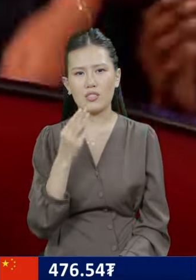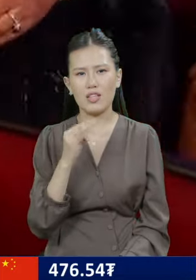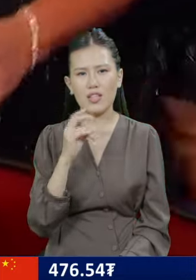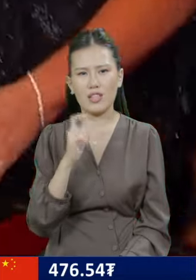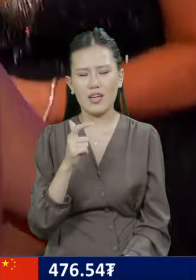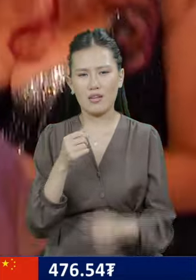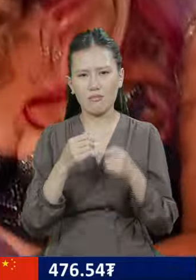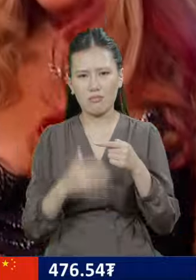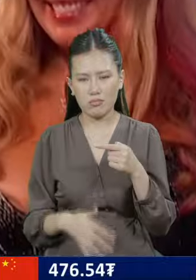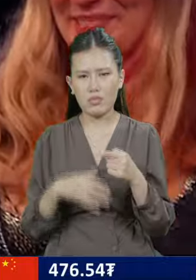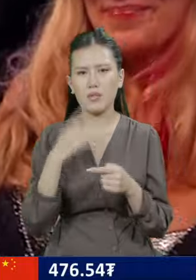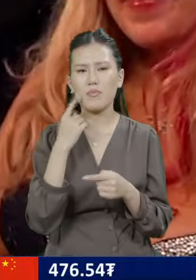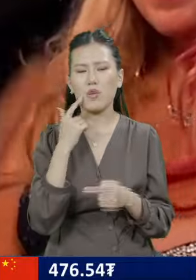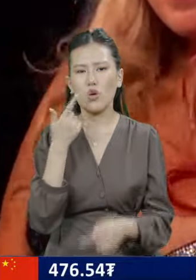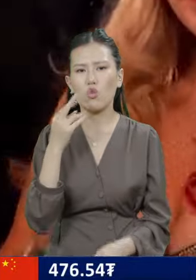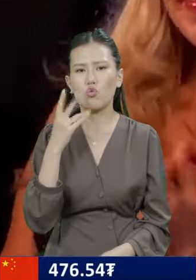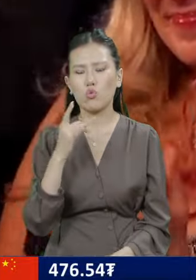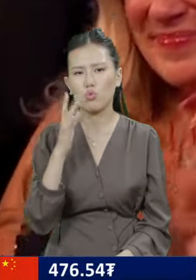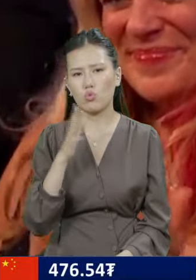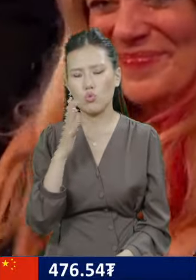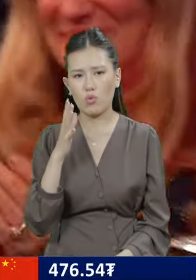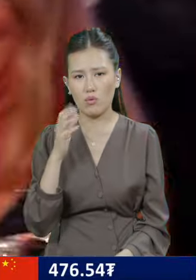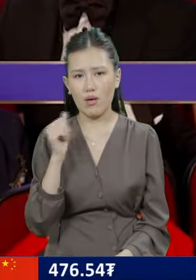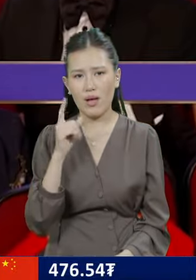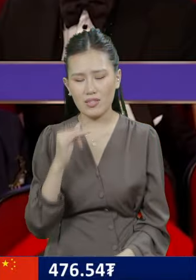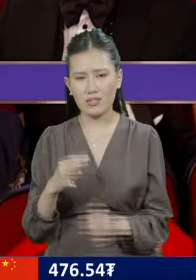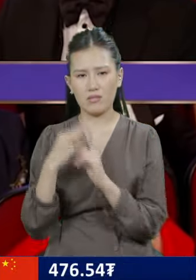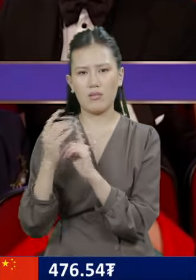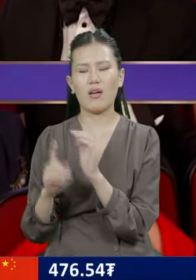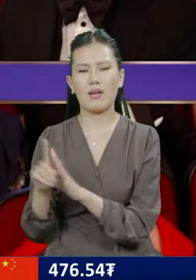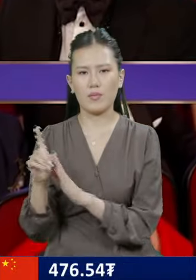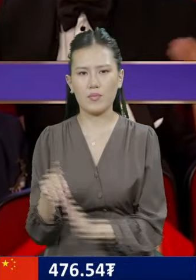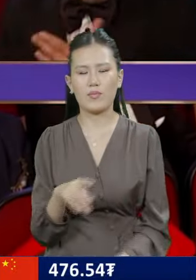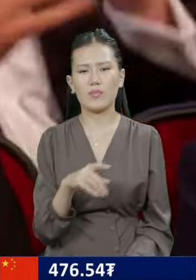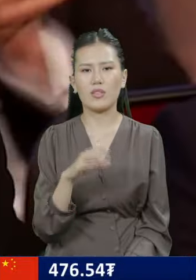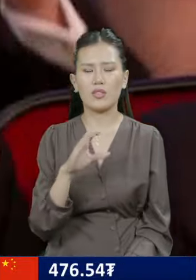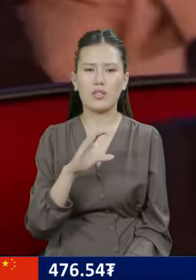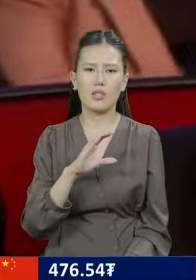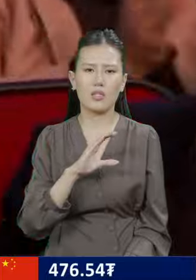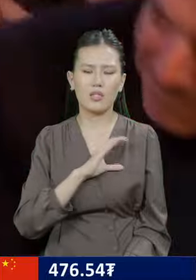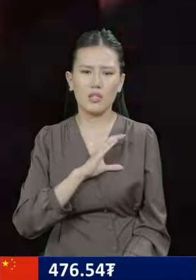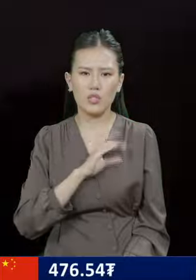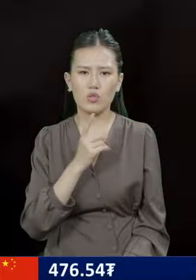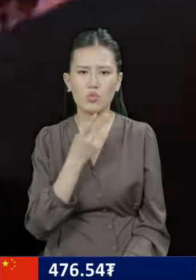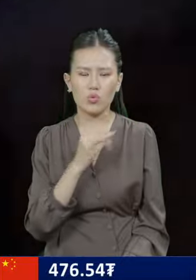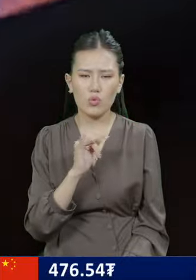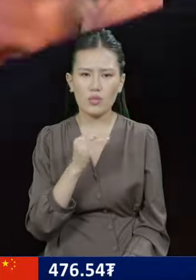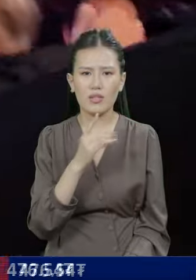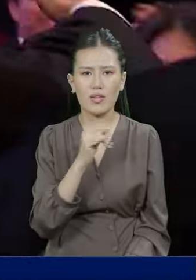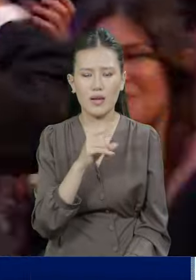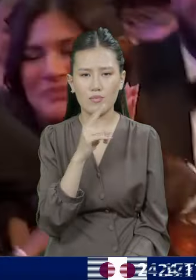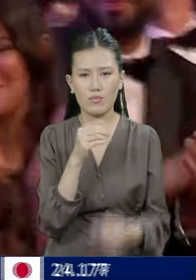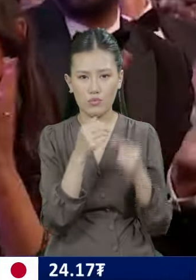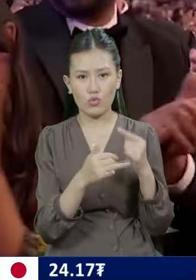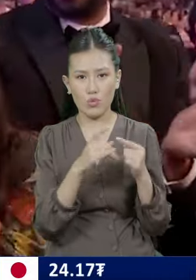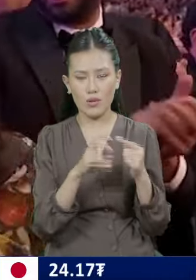эмэгтэй гол дүрийн шагналыг хүртсэн Аз гаралтай эмэгтэй боллоо. Харин инэдмийн сэтгэл зүйн драм жанрын Дебир цуврал нийт